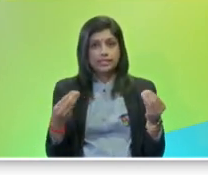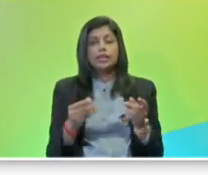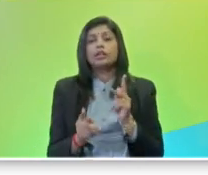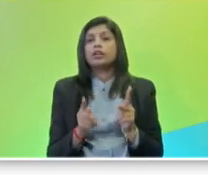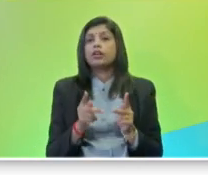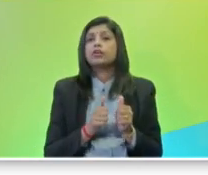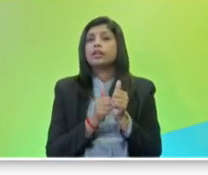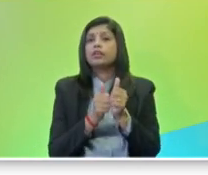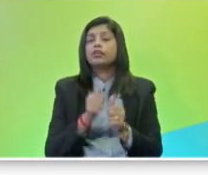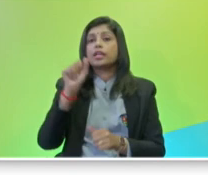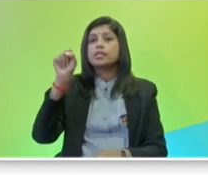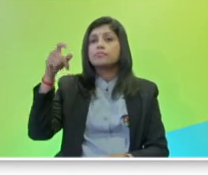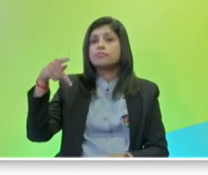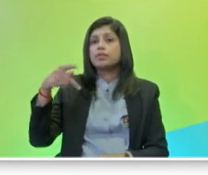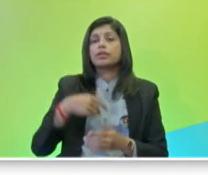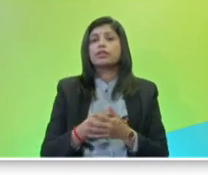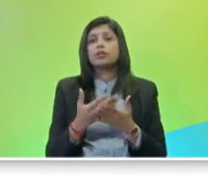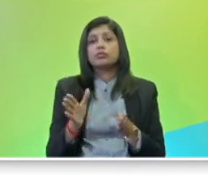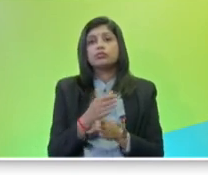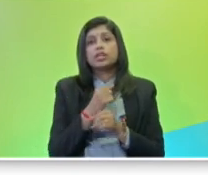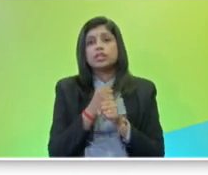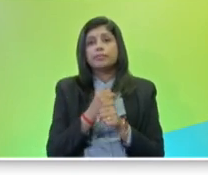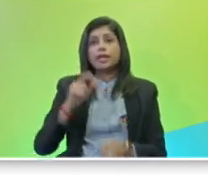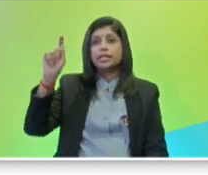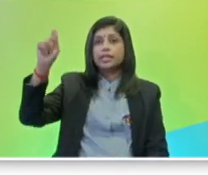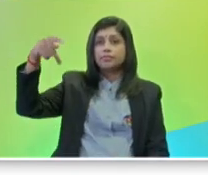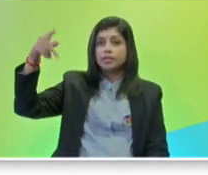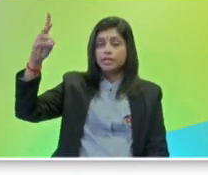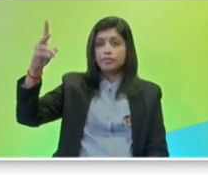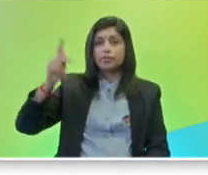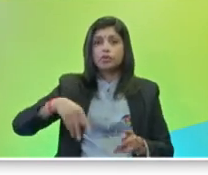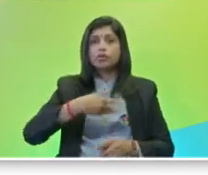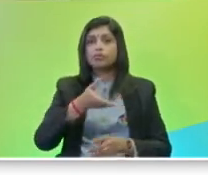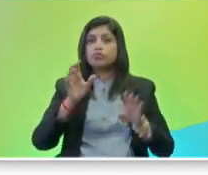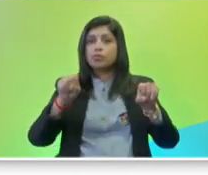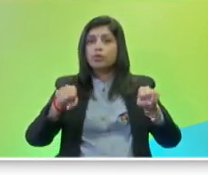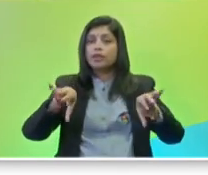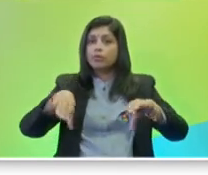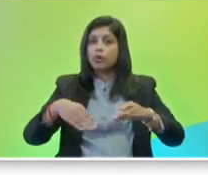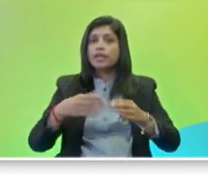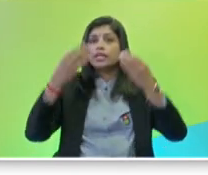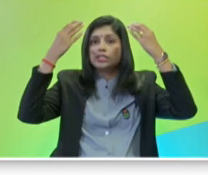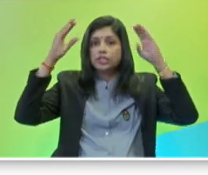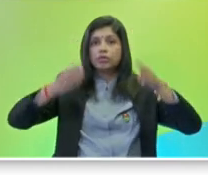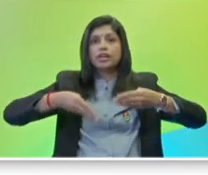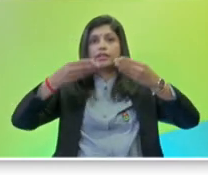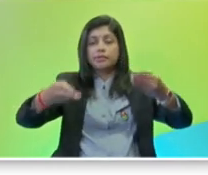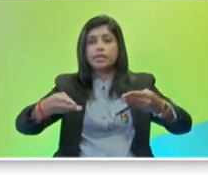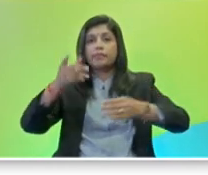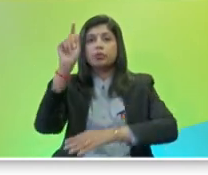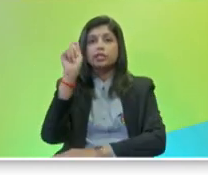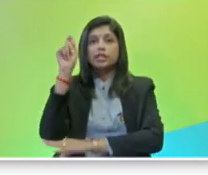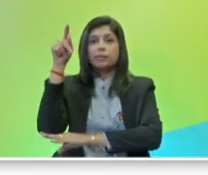semuanya udah mencapai tahap 6 untuk prestasi bagi bidang